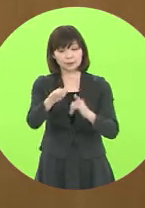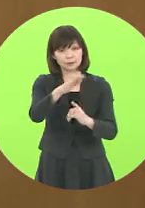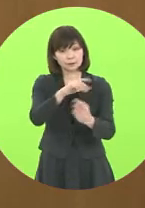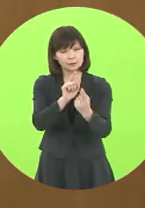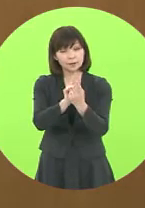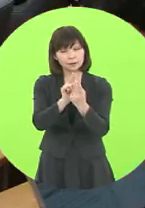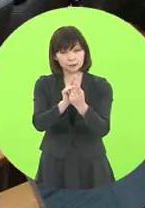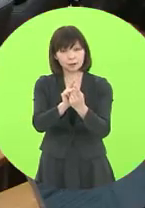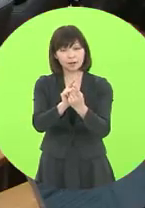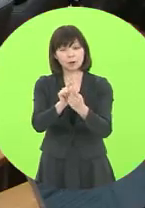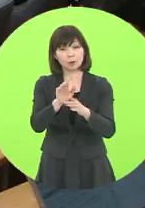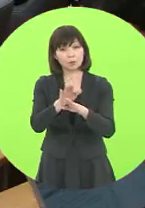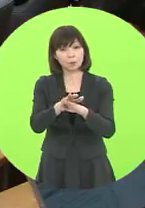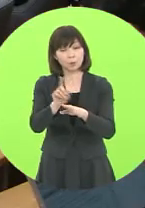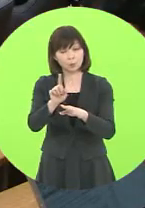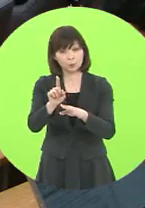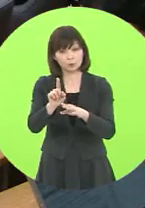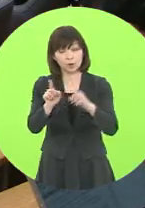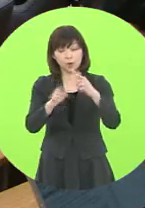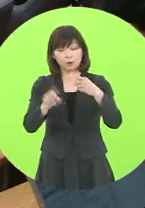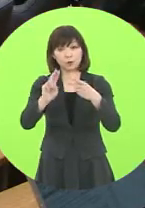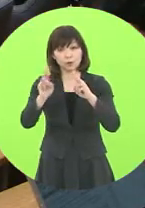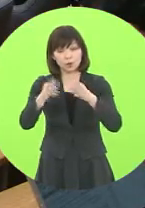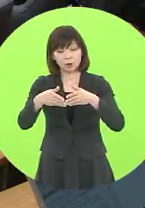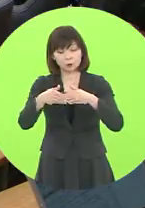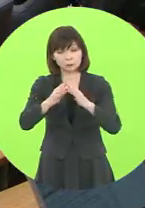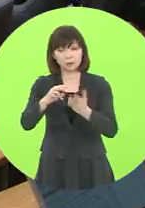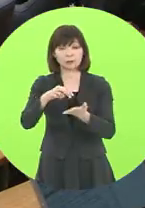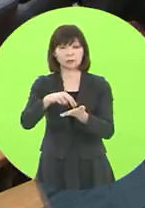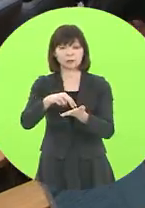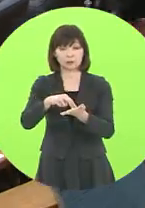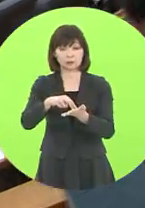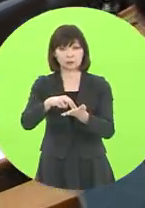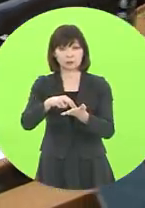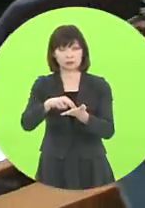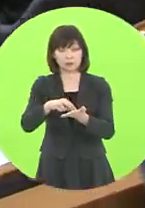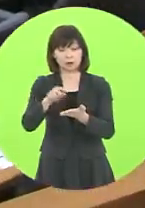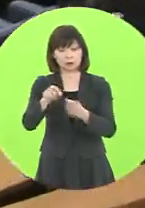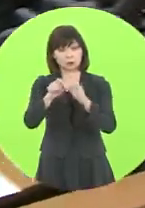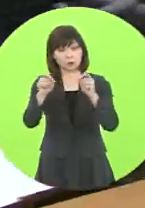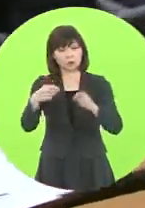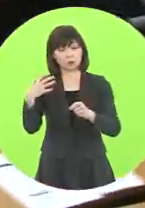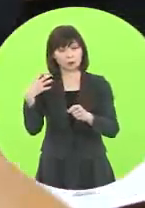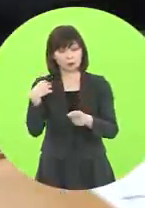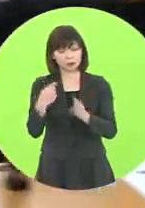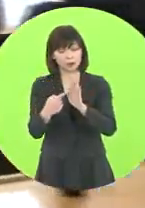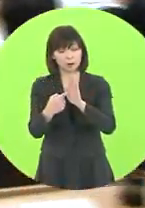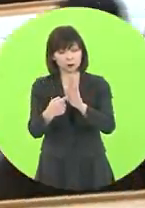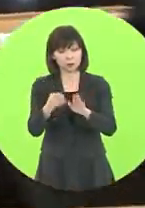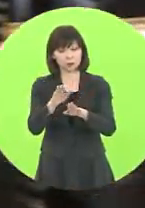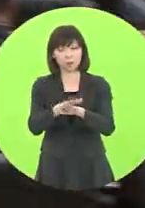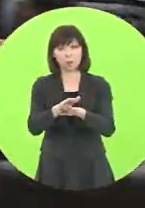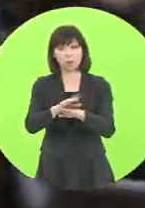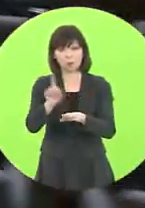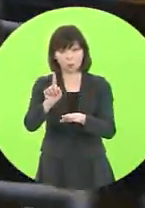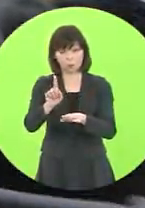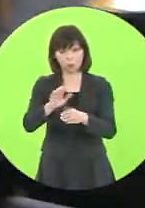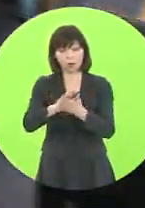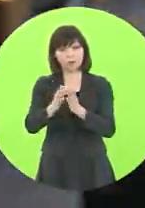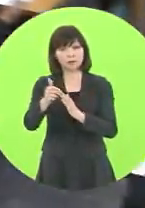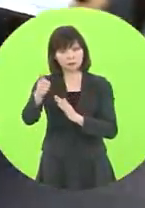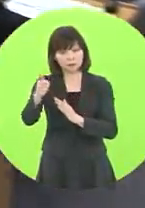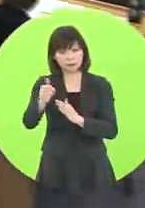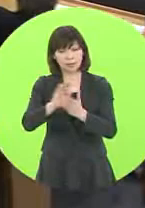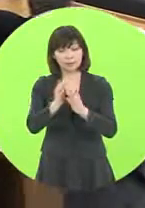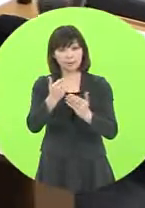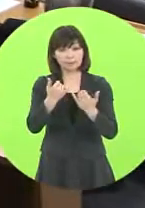姿勢で、後者の生みの親として、この問題に対して責任を果たそうとしているのか、知事に県民起